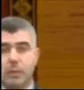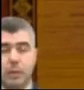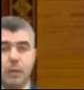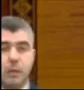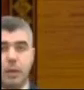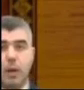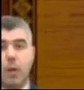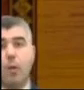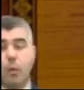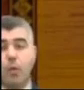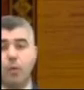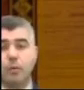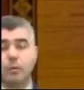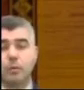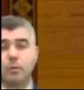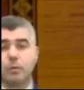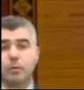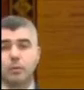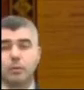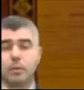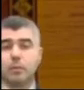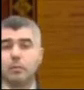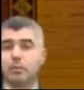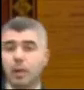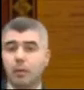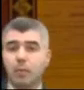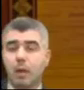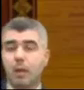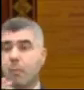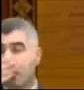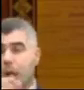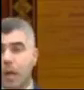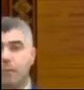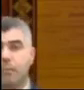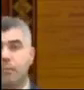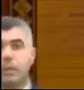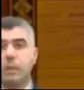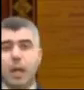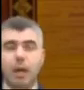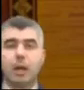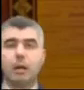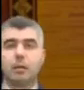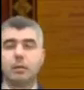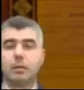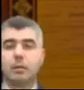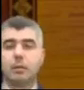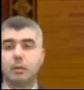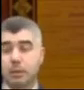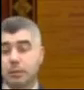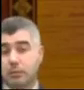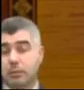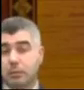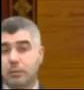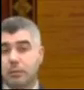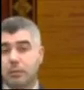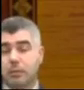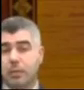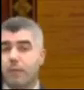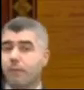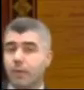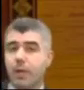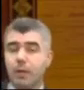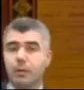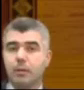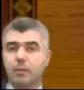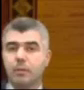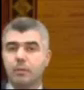الاضطرابات في شرق المتوسط وما حدث في ليبيا وفي منطقة الساحل وفي المنطقة المغاربية. وبالتالي فإن